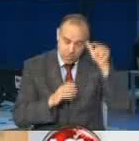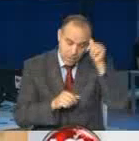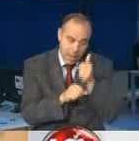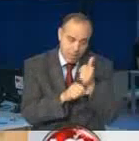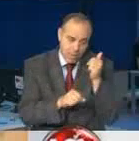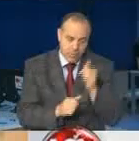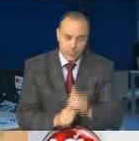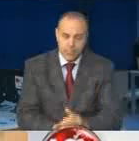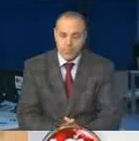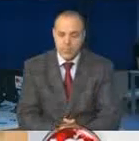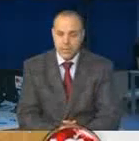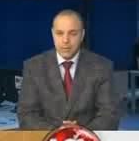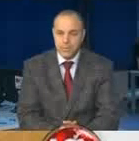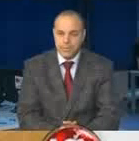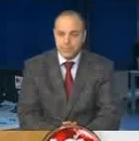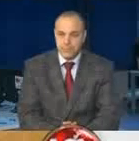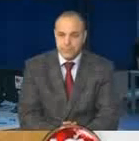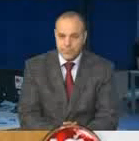الفارطة.